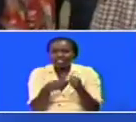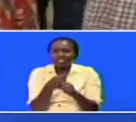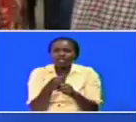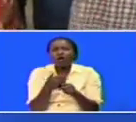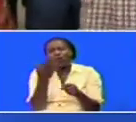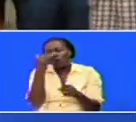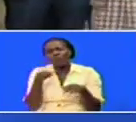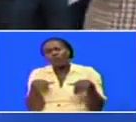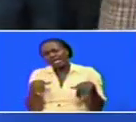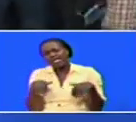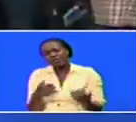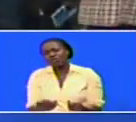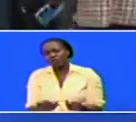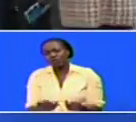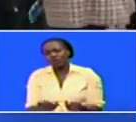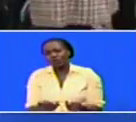mmengoja hadi sasa?